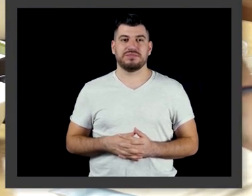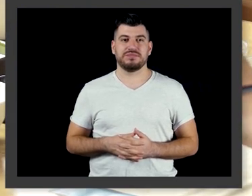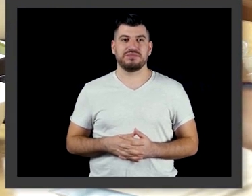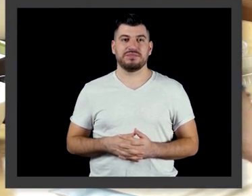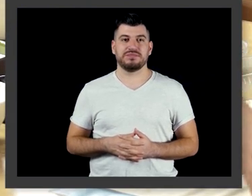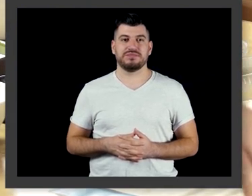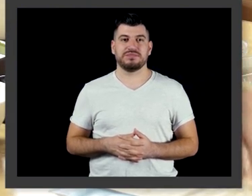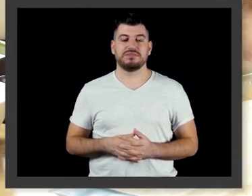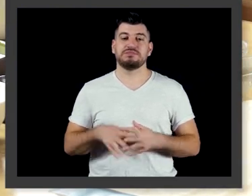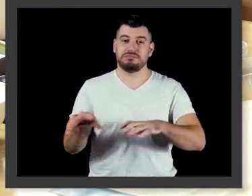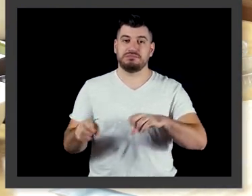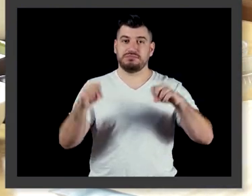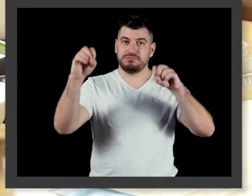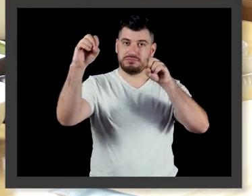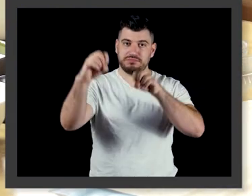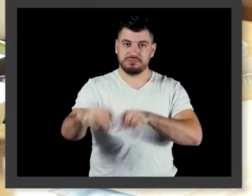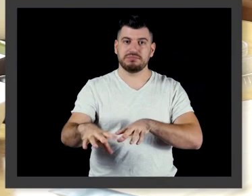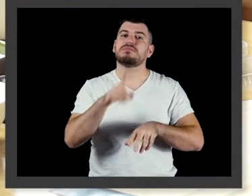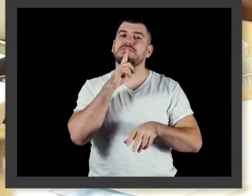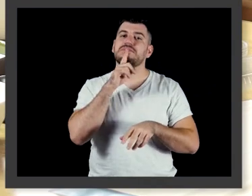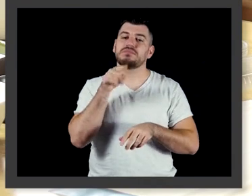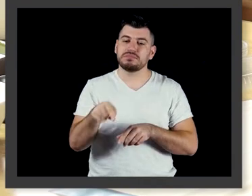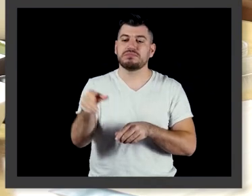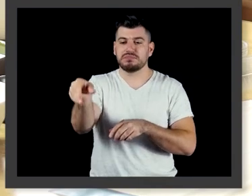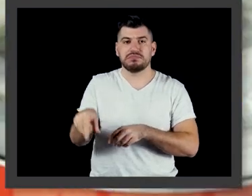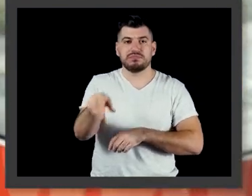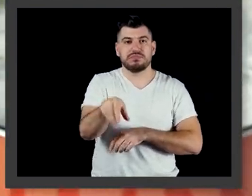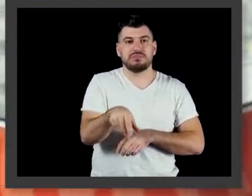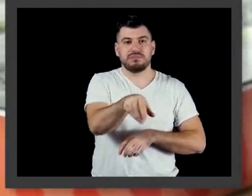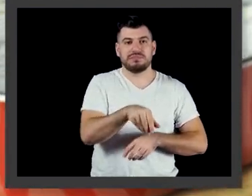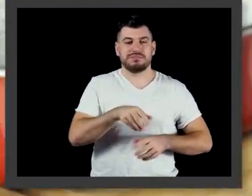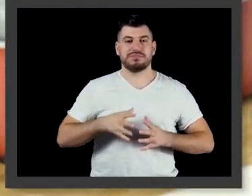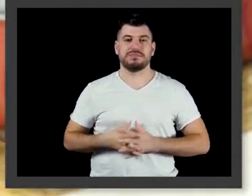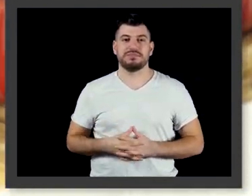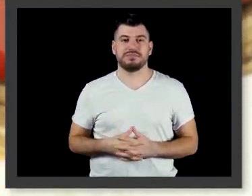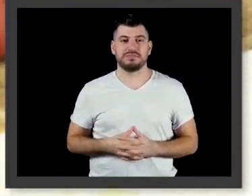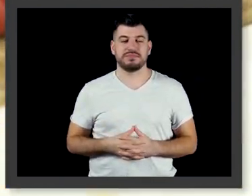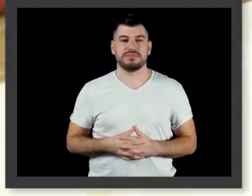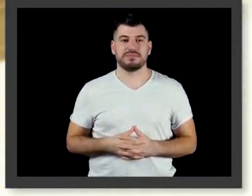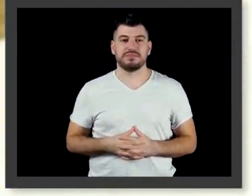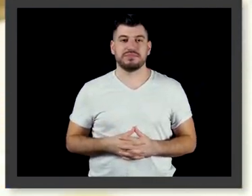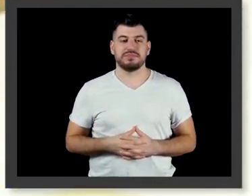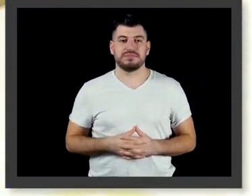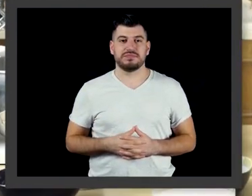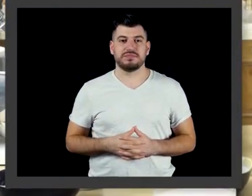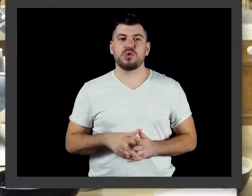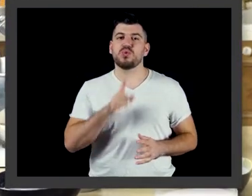το μαζεύω και το βάζω δίπλα ακριβώς. Και το επόμενο.